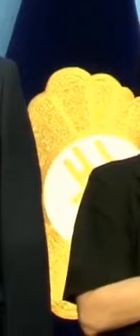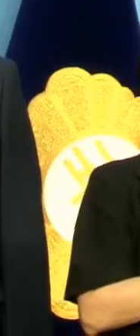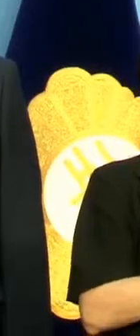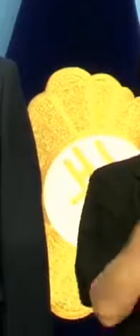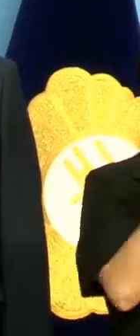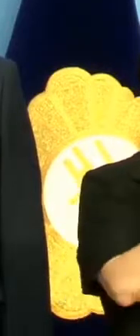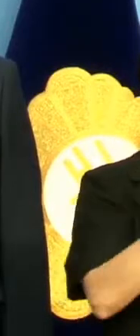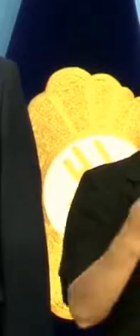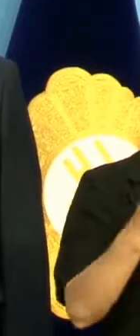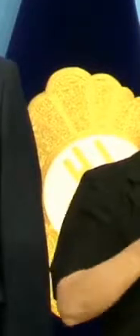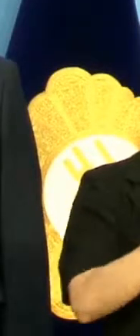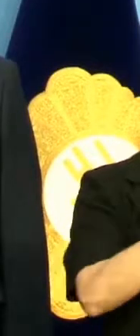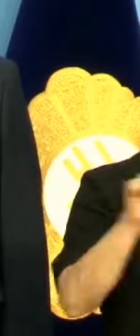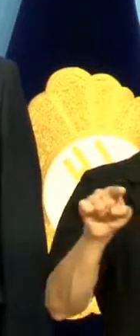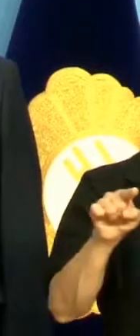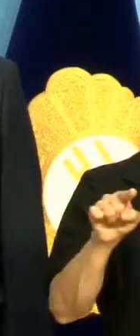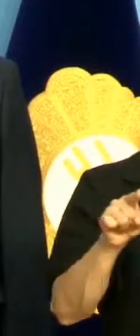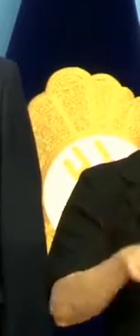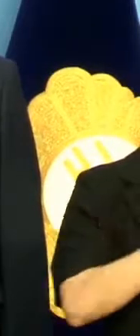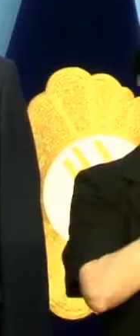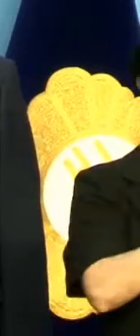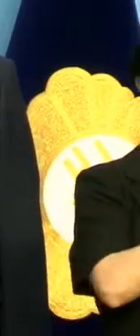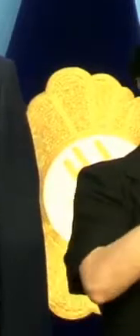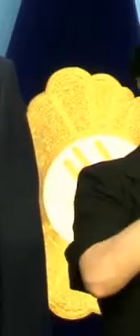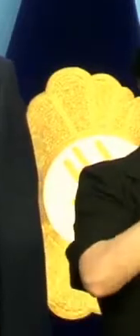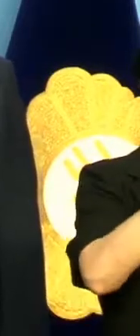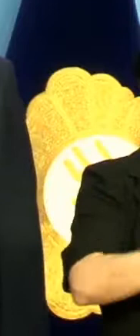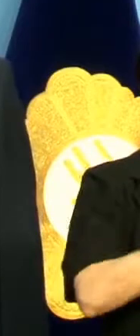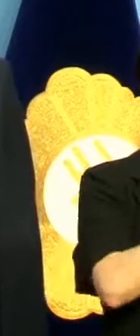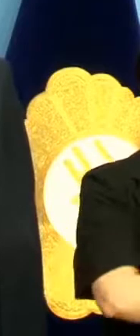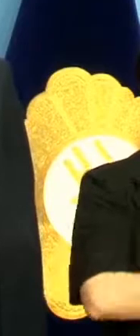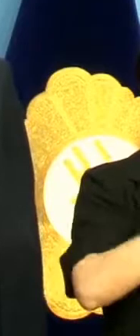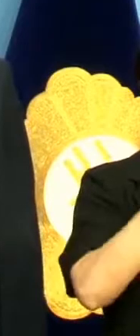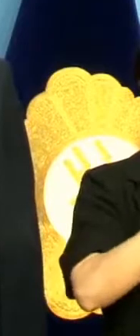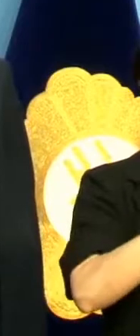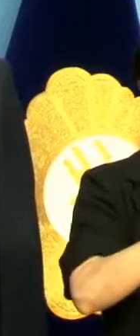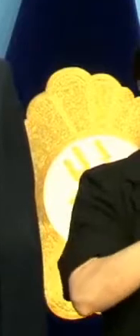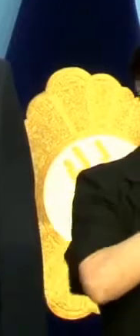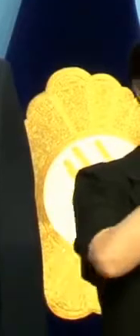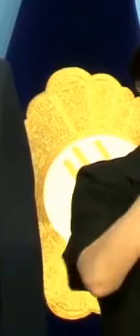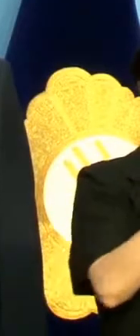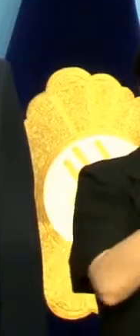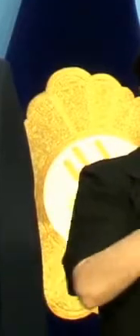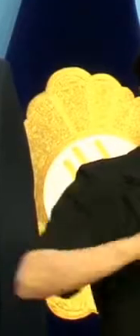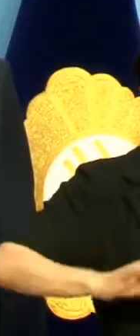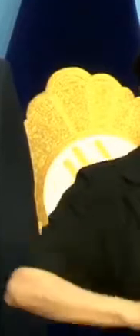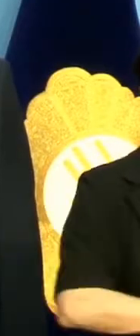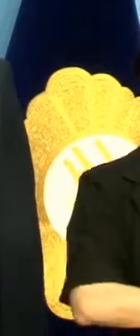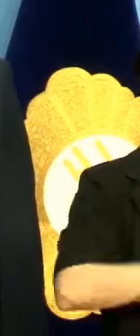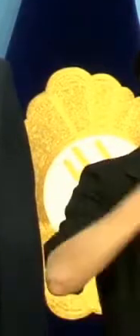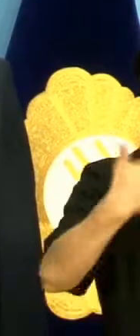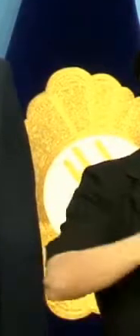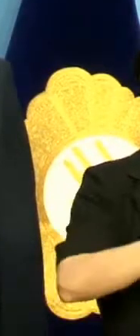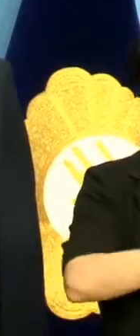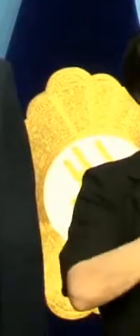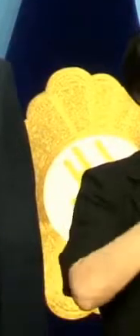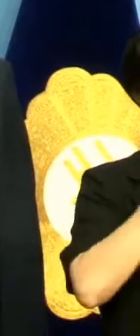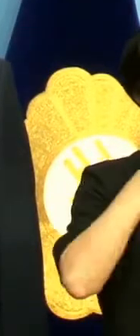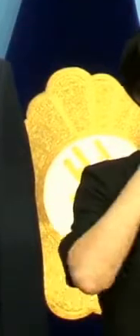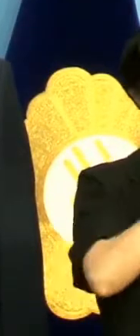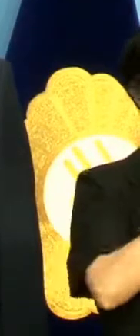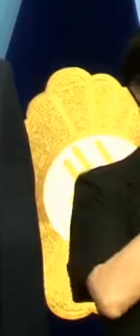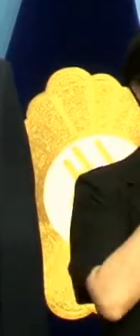2002년부터 시작된 이상직 의원 을 행정 배임 동 각종 비리가 아직까지 아무런 제재를 받지